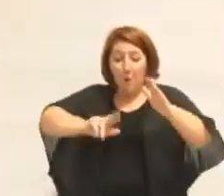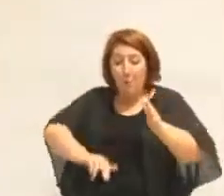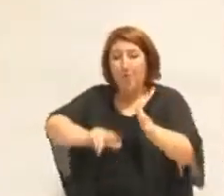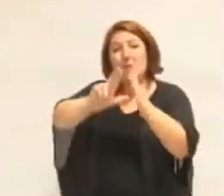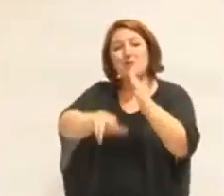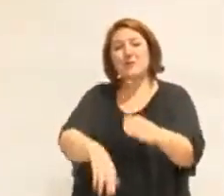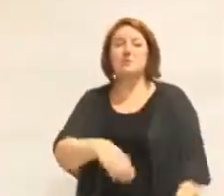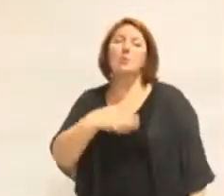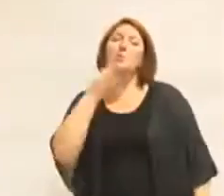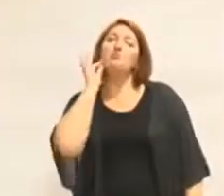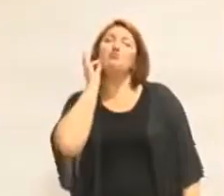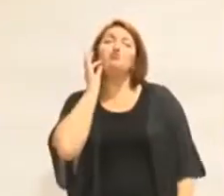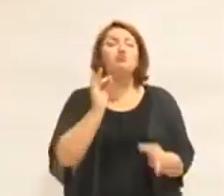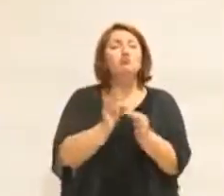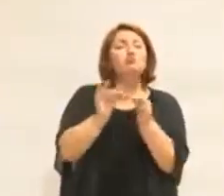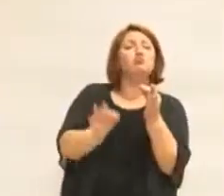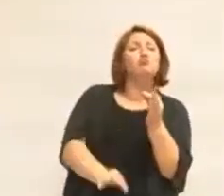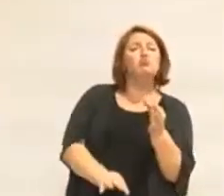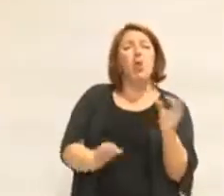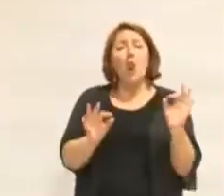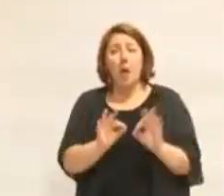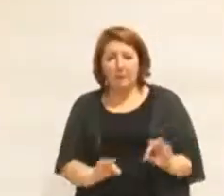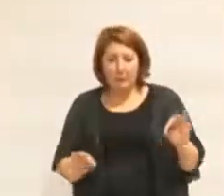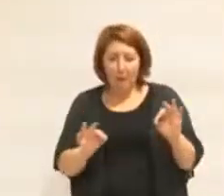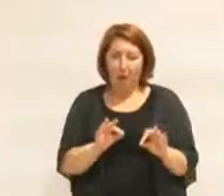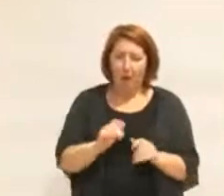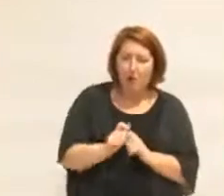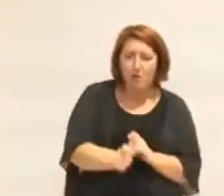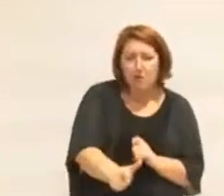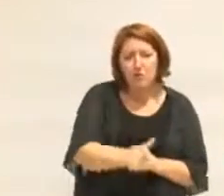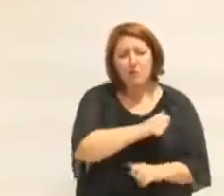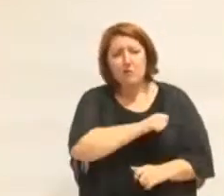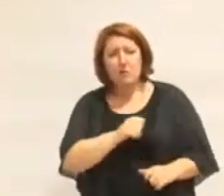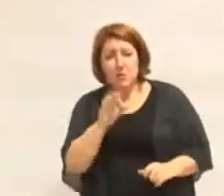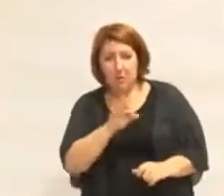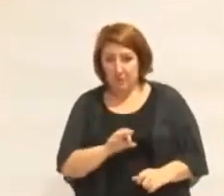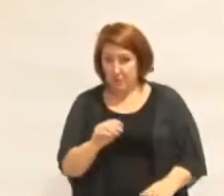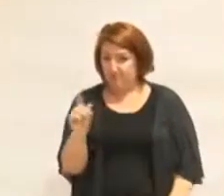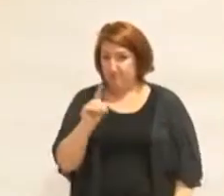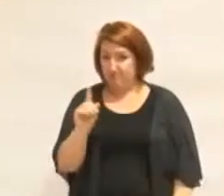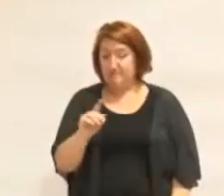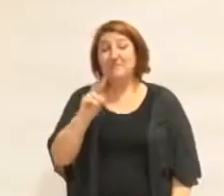choix, mais c'est l'État qui ne nous laisse pas le choix. C'est un contrat